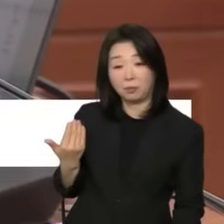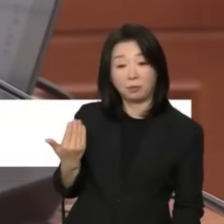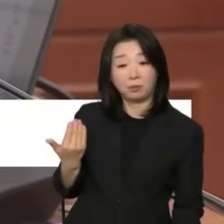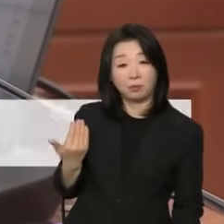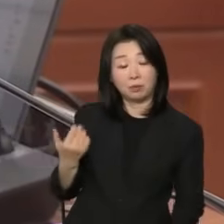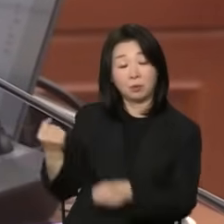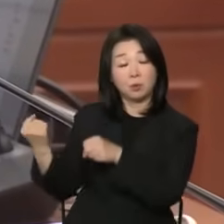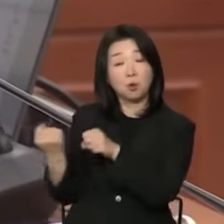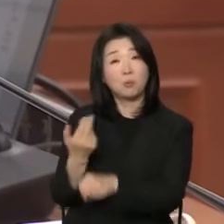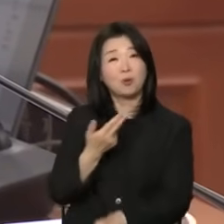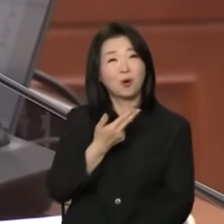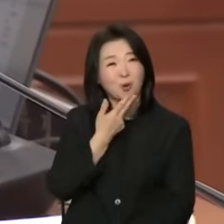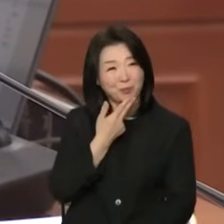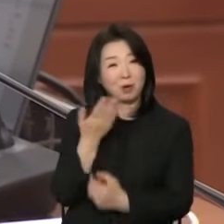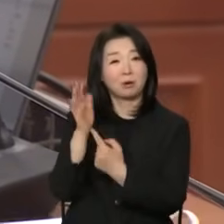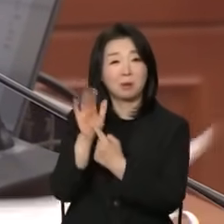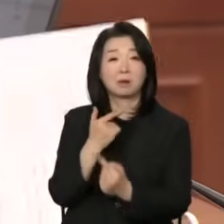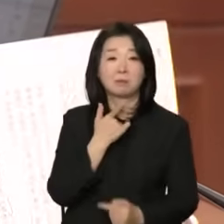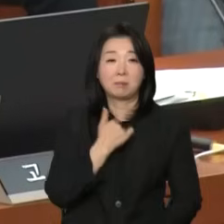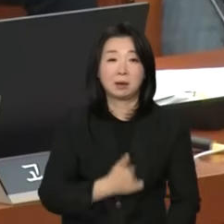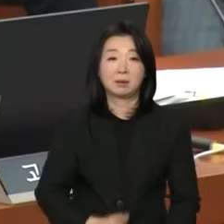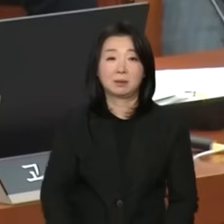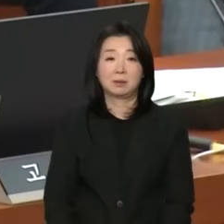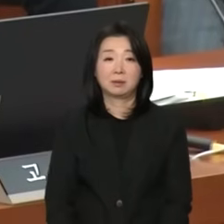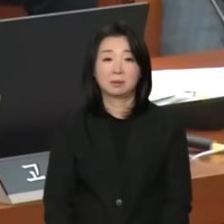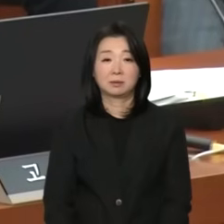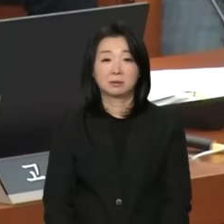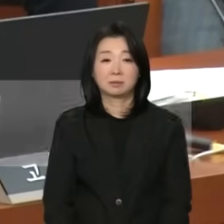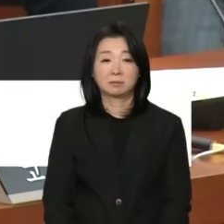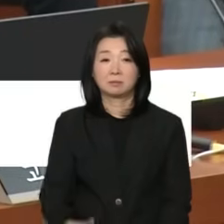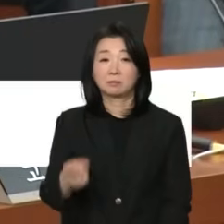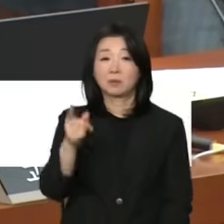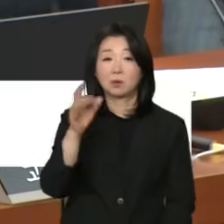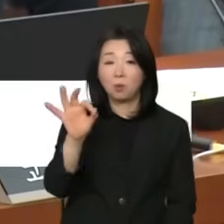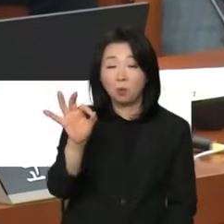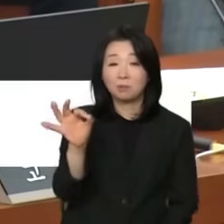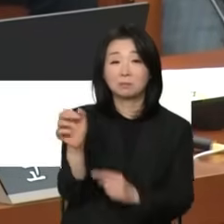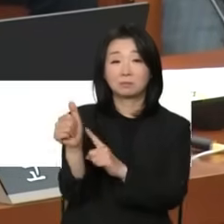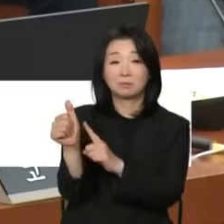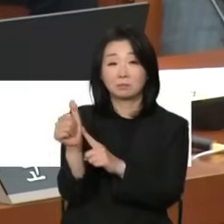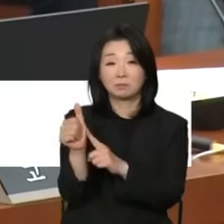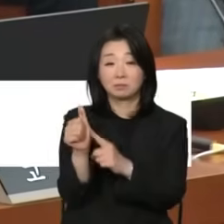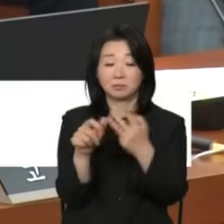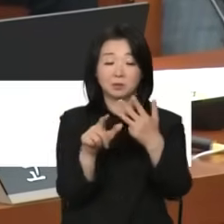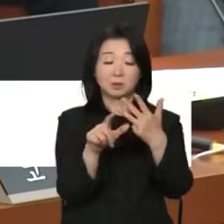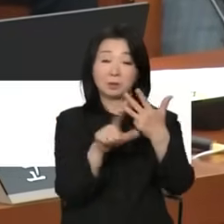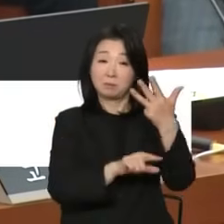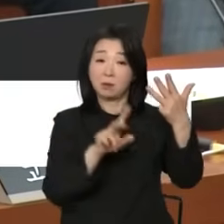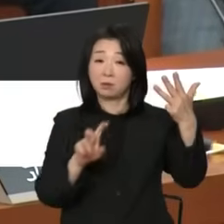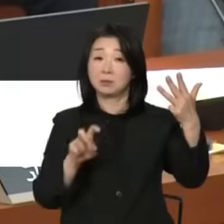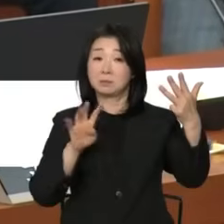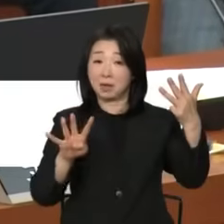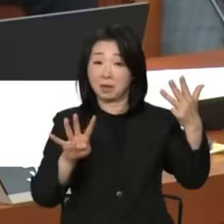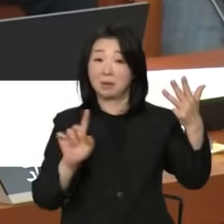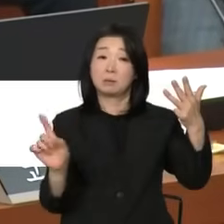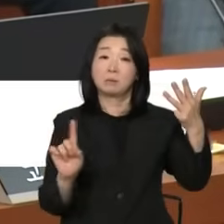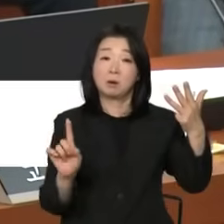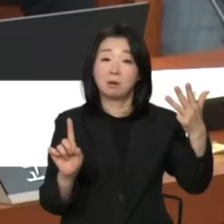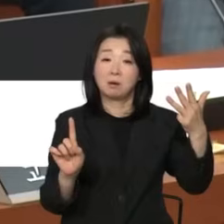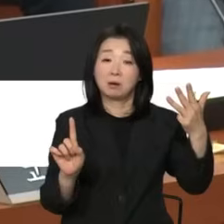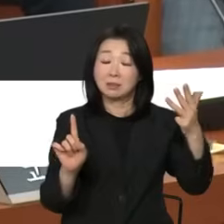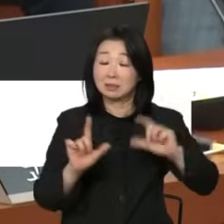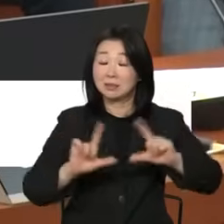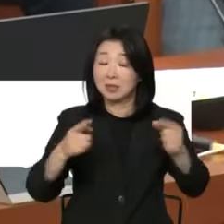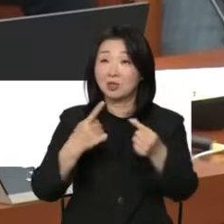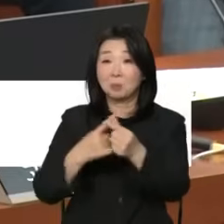골프를 치지 않았다고 밝힌 바 있습니다. 홍철호 수석께서는 그 8월 24일 현재 알려진 거에 의하면 이 날이